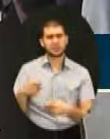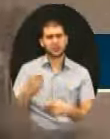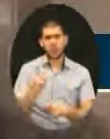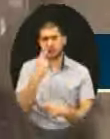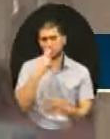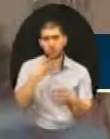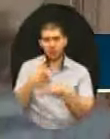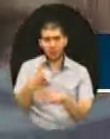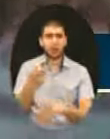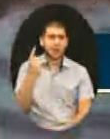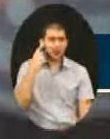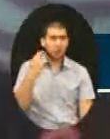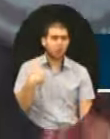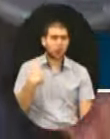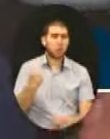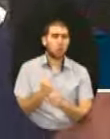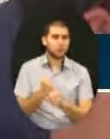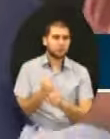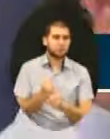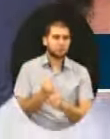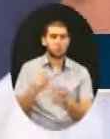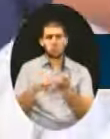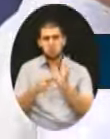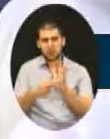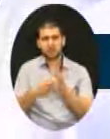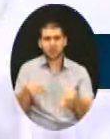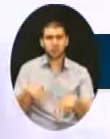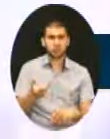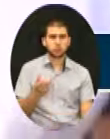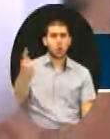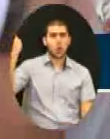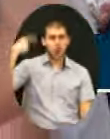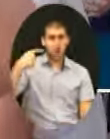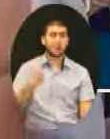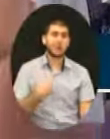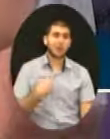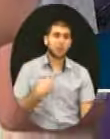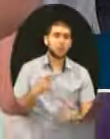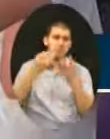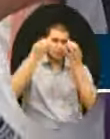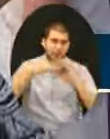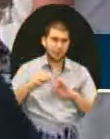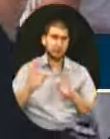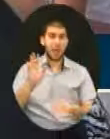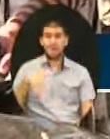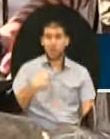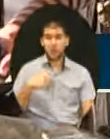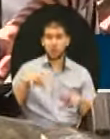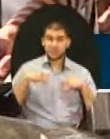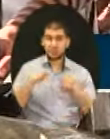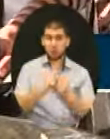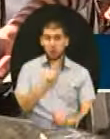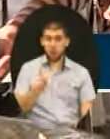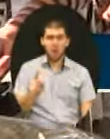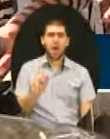ניסינו לעלות, ידענו שאנחנו משחקים במשחק פוליטי ויש הוראות ואנחנו מכבדים את ההוראות, גם אם אנחנו מסכימים או לא